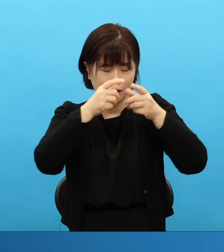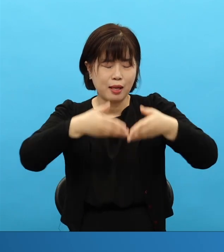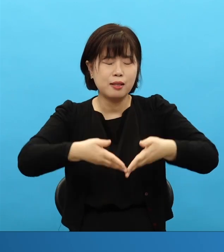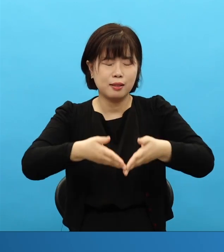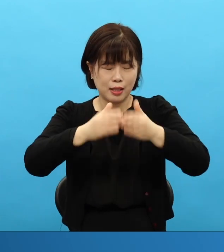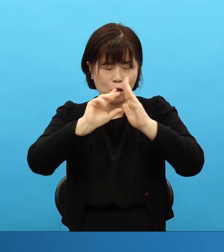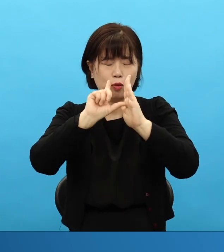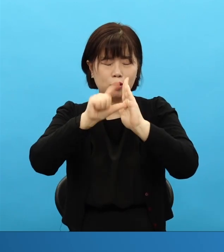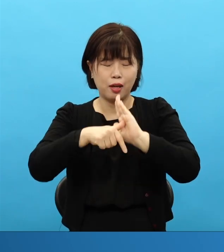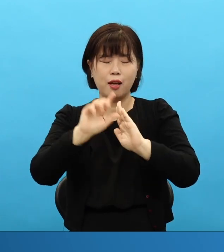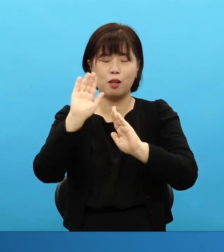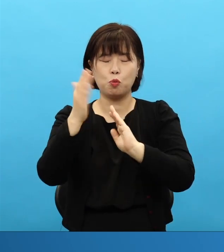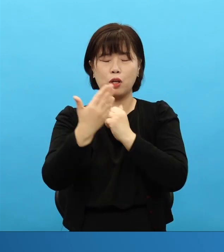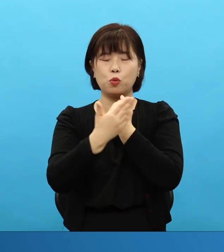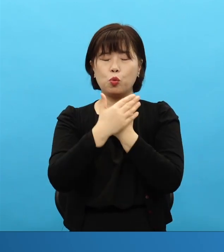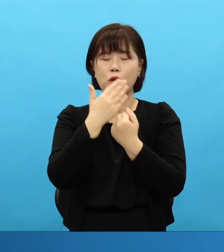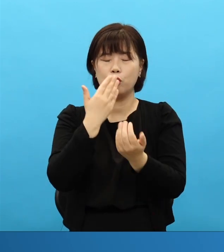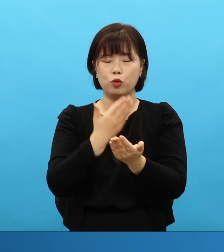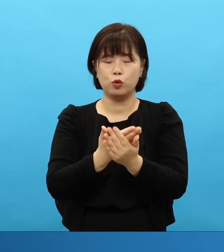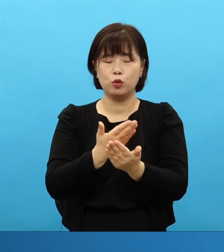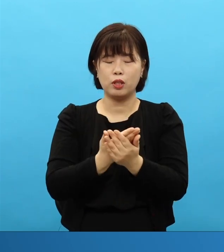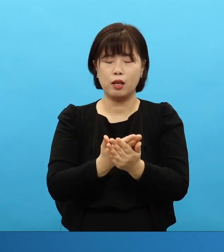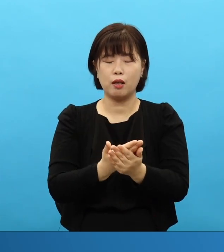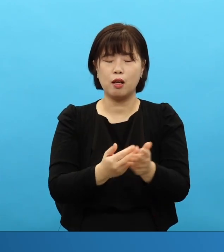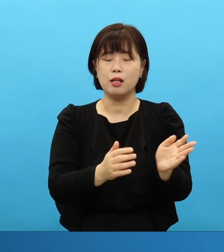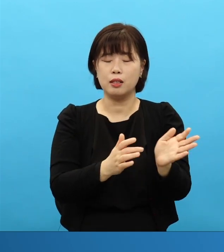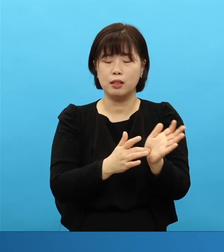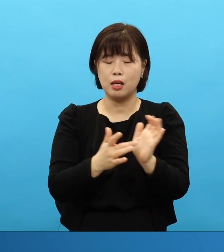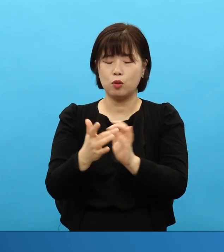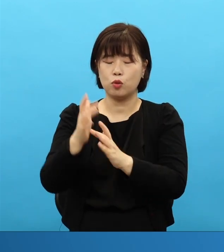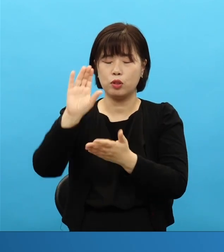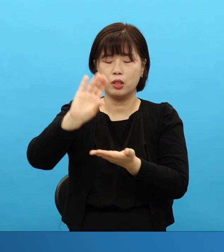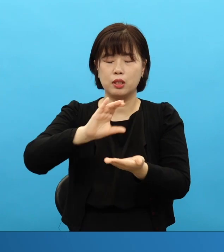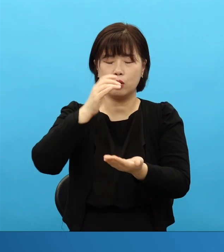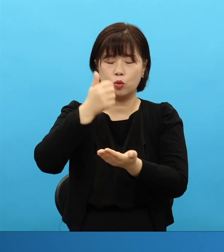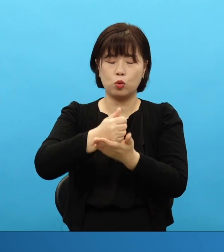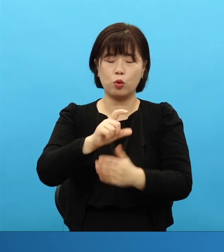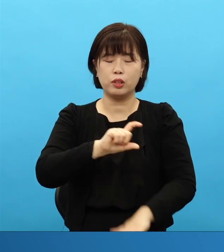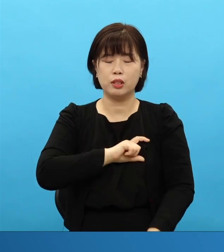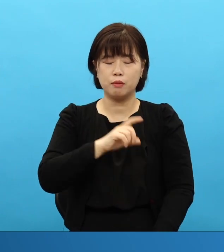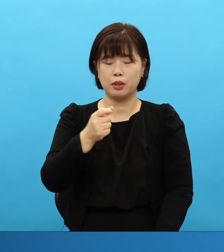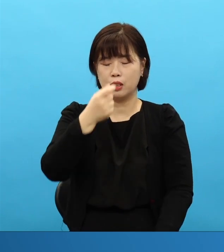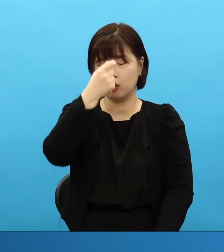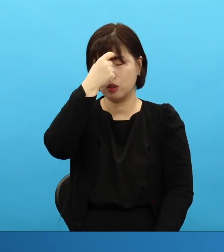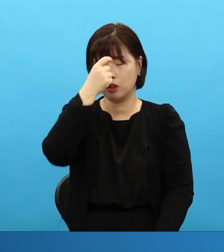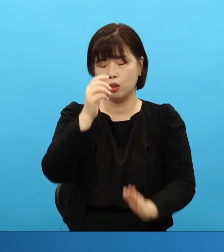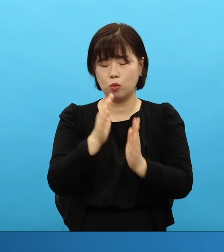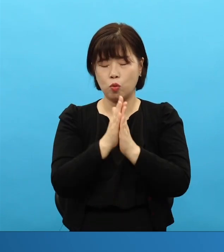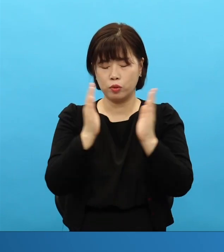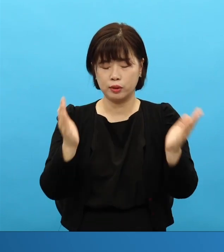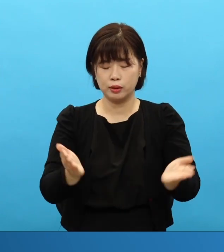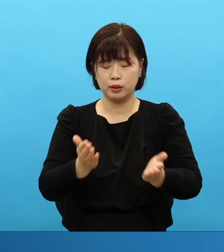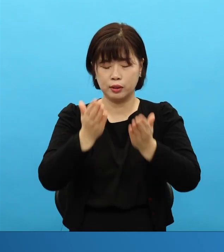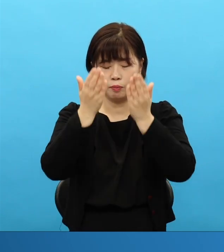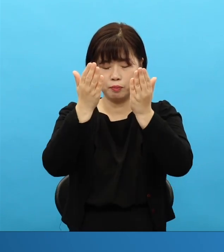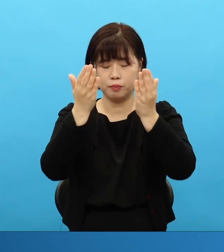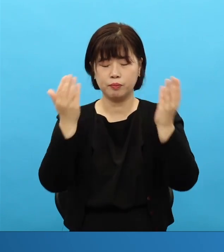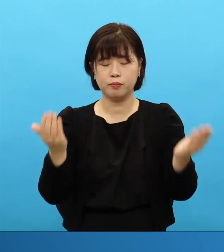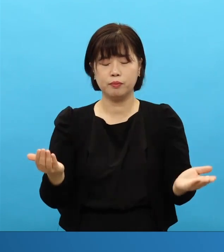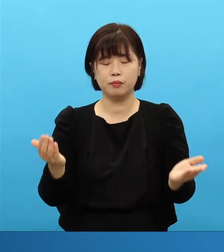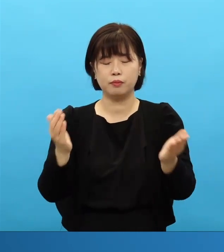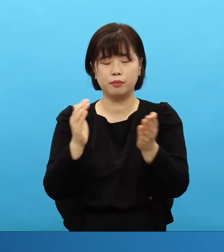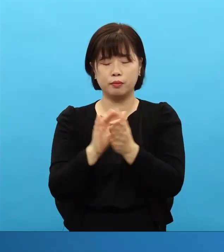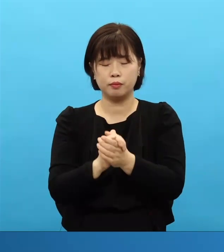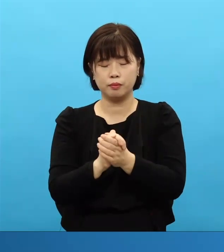you raise your absolute partisan. 예수 그리스도 이름으로 기도합니다. We 아멘. pray in the name of Jesus Christ.